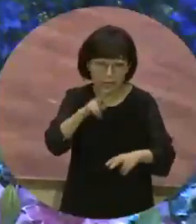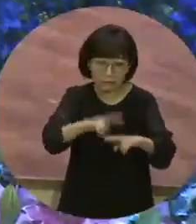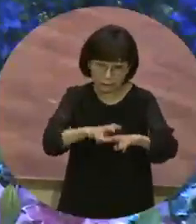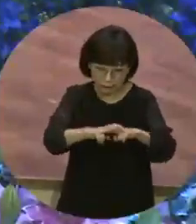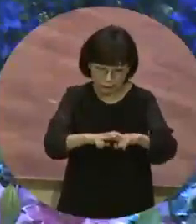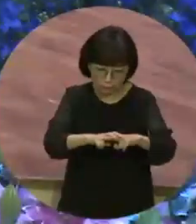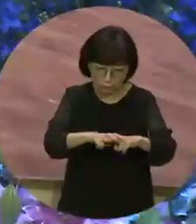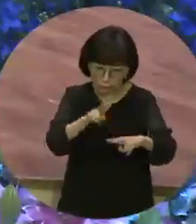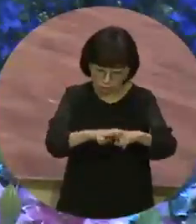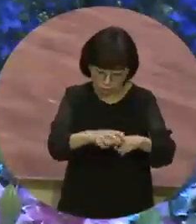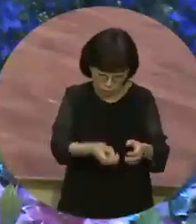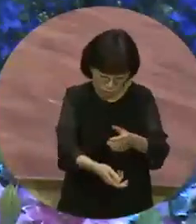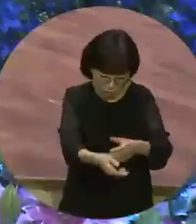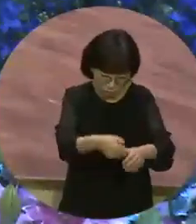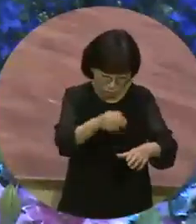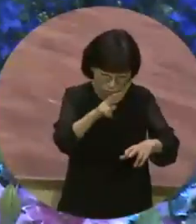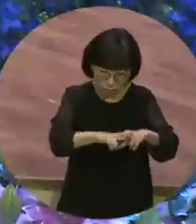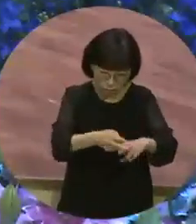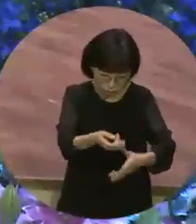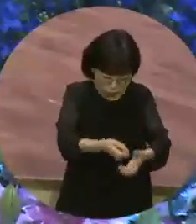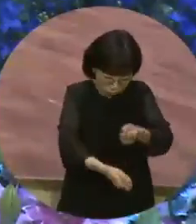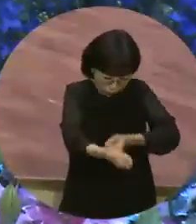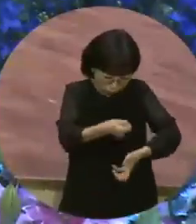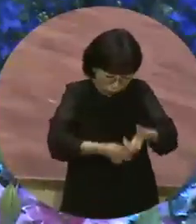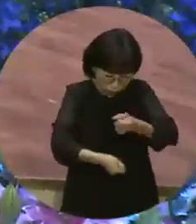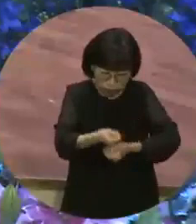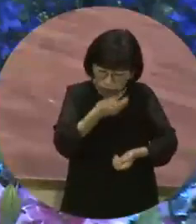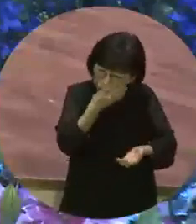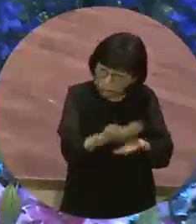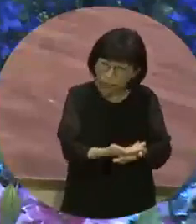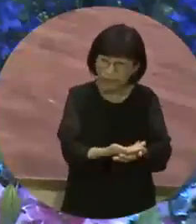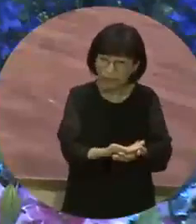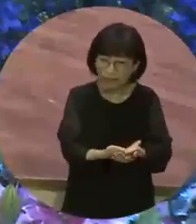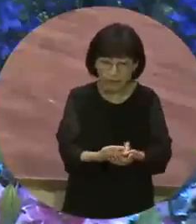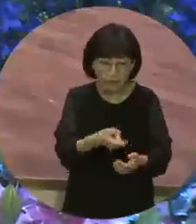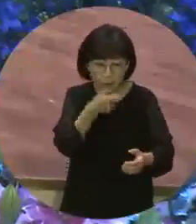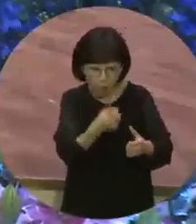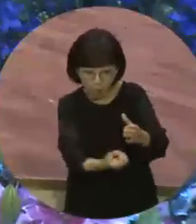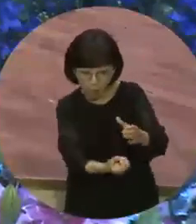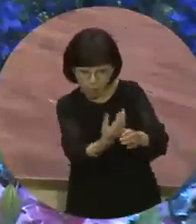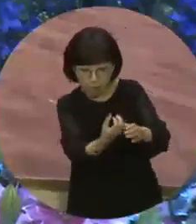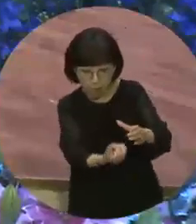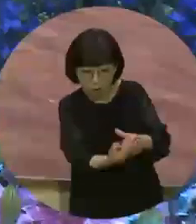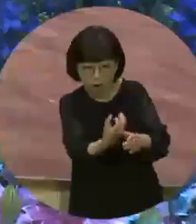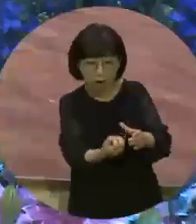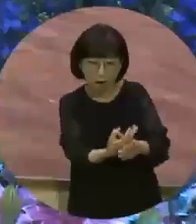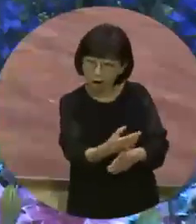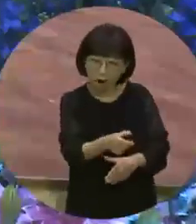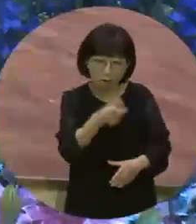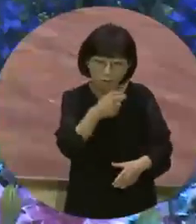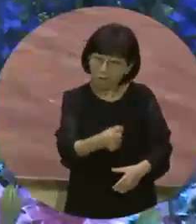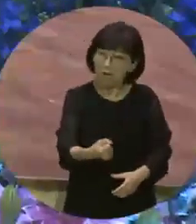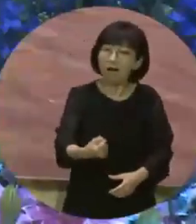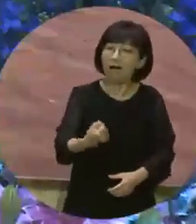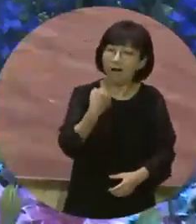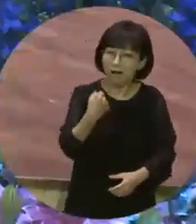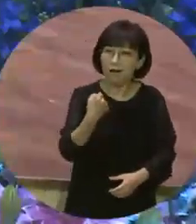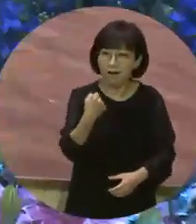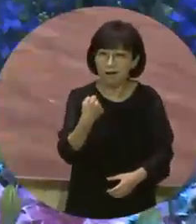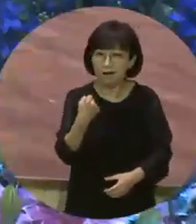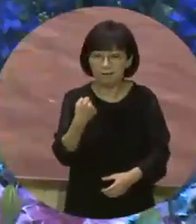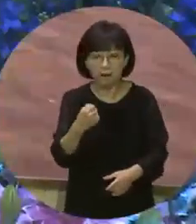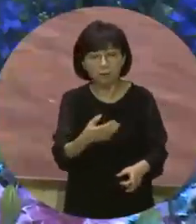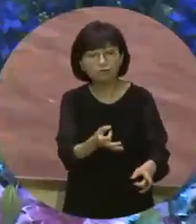막 엄청난, 어마어마한 거예요. 우물 하나, 물이 계속 나온다. 그러면요, 그